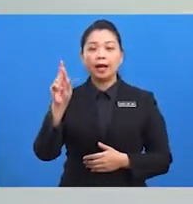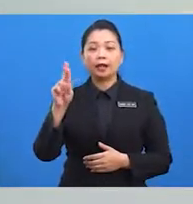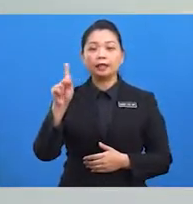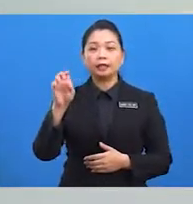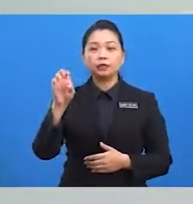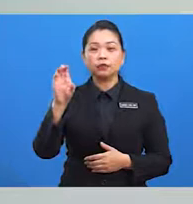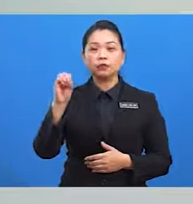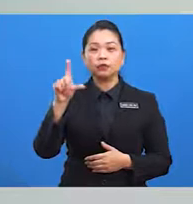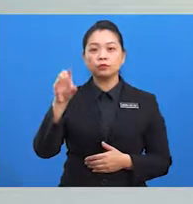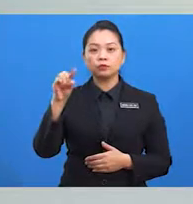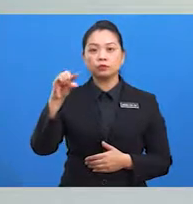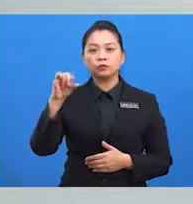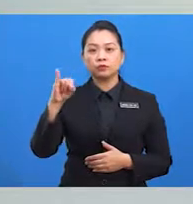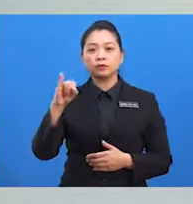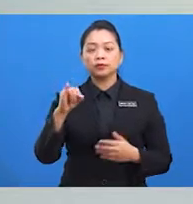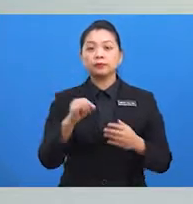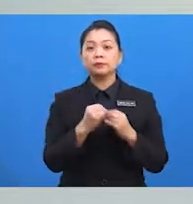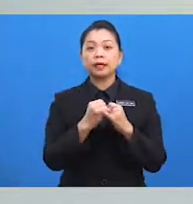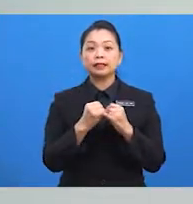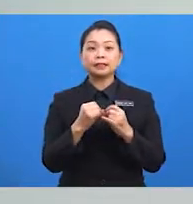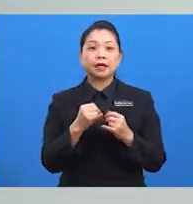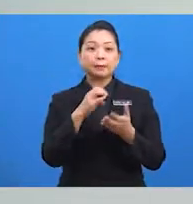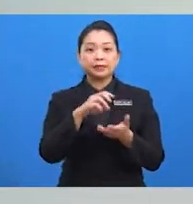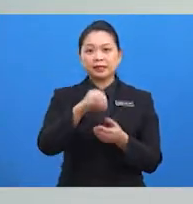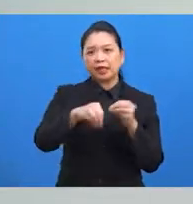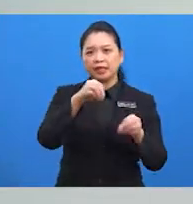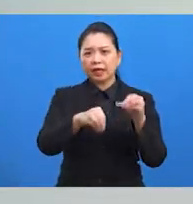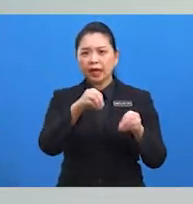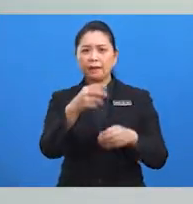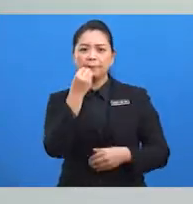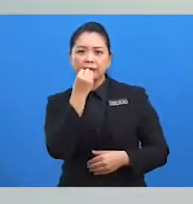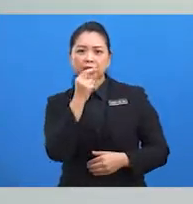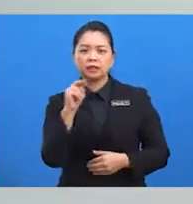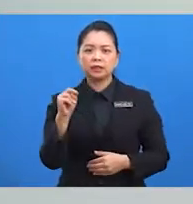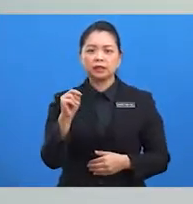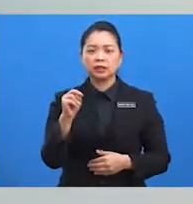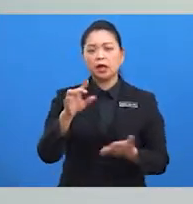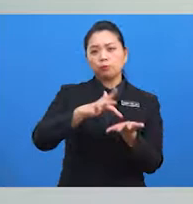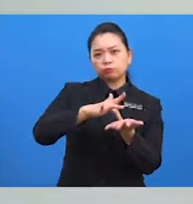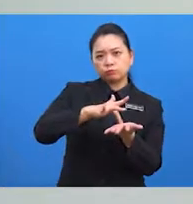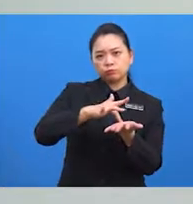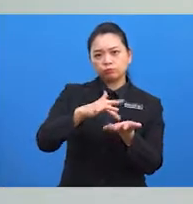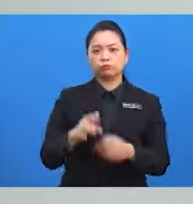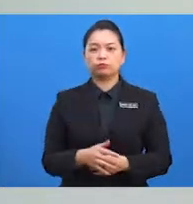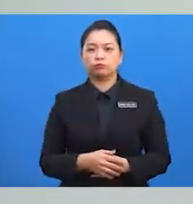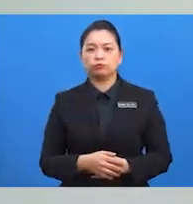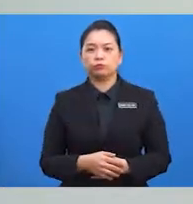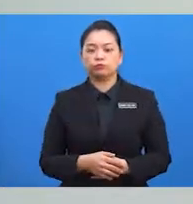Perindustrian pertanian pertahanan pengawetan makanan dan perubatan